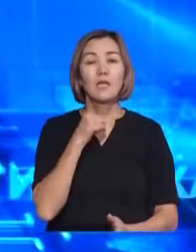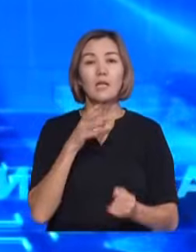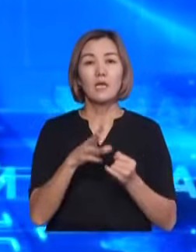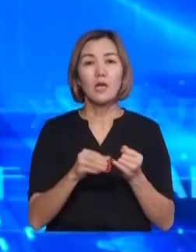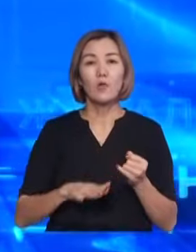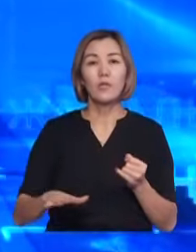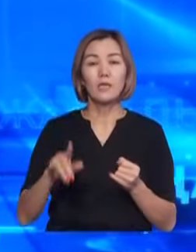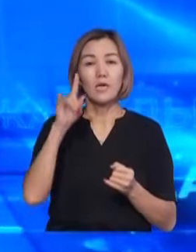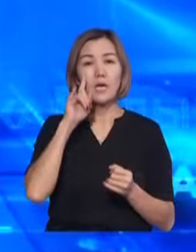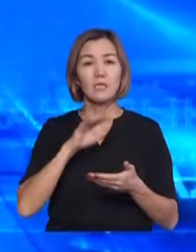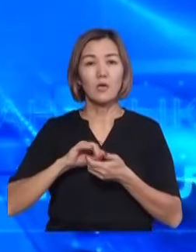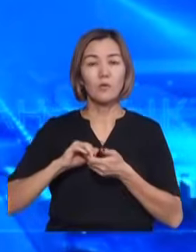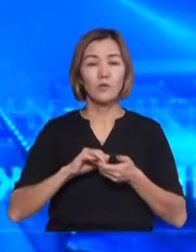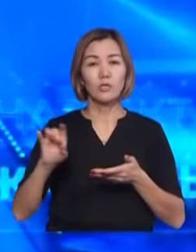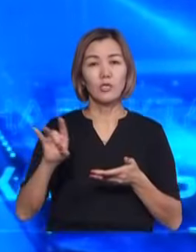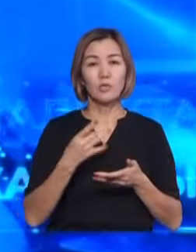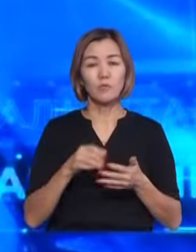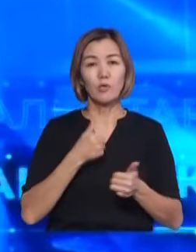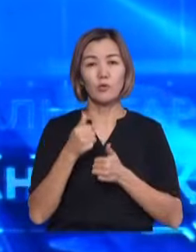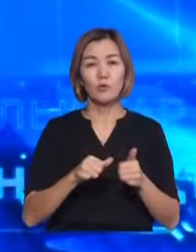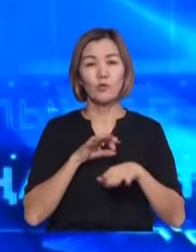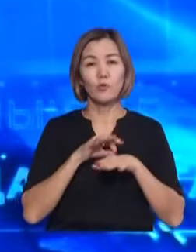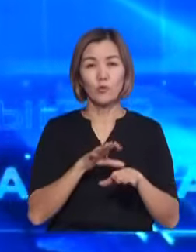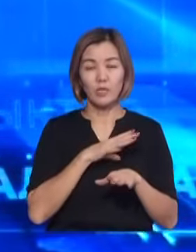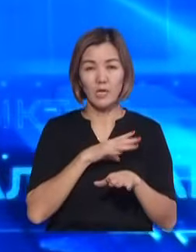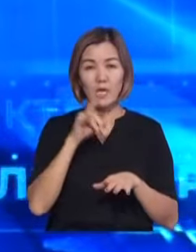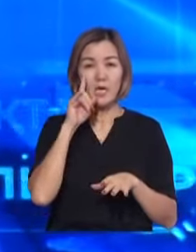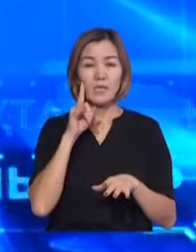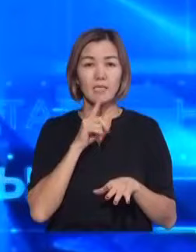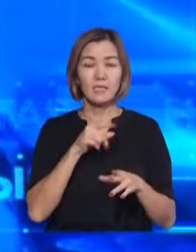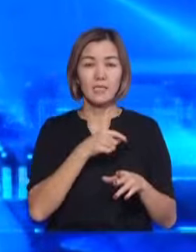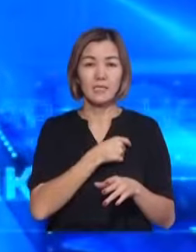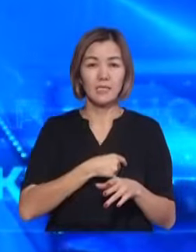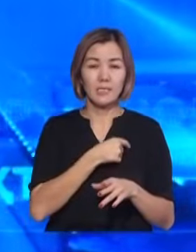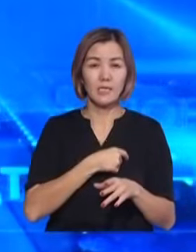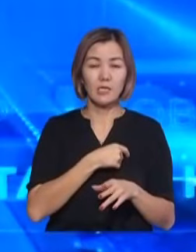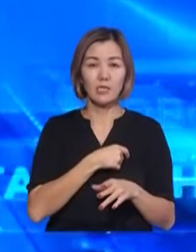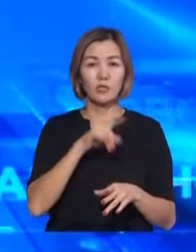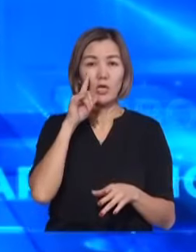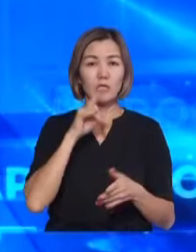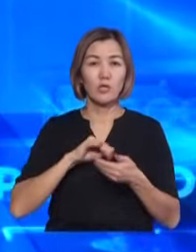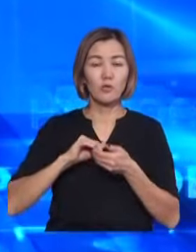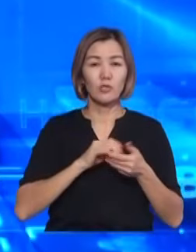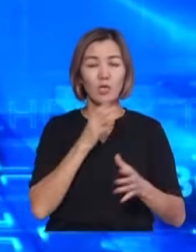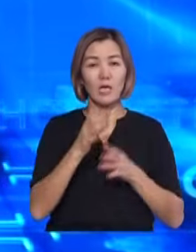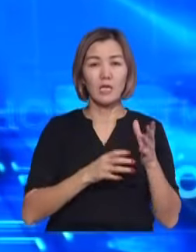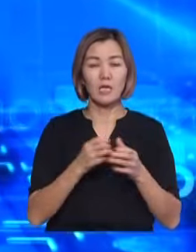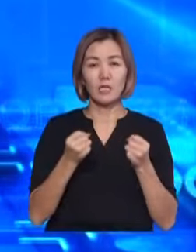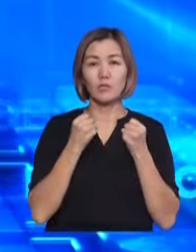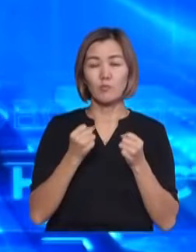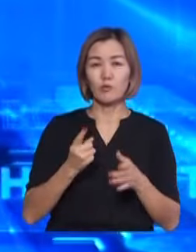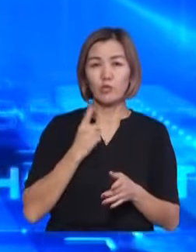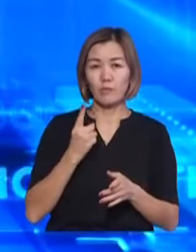Талғар ауданында қазақ күресінен республикалық турнир өтті. Жарыс Қазақстанның еңбек сіңірген жаттықтырушысы, қазақ күресінен